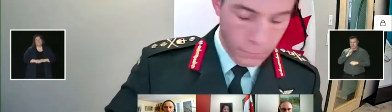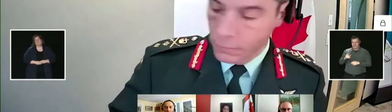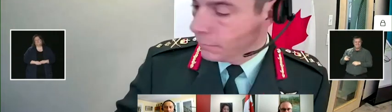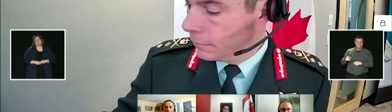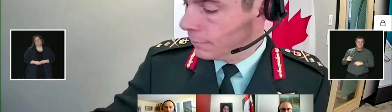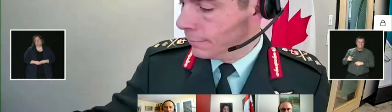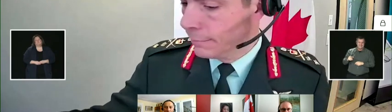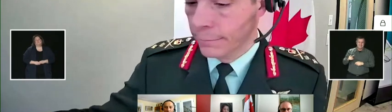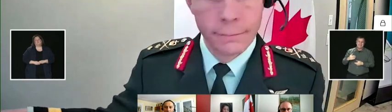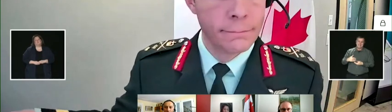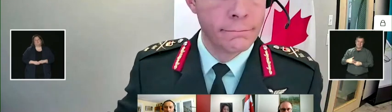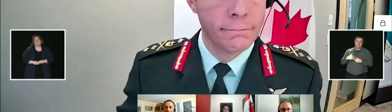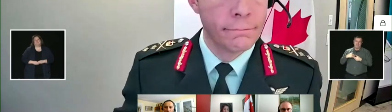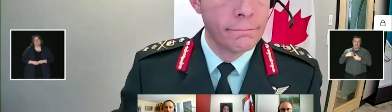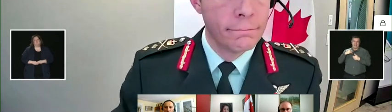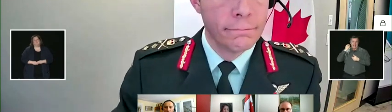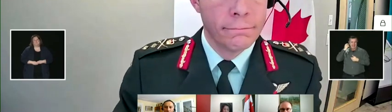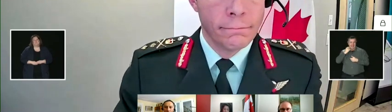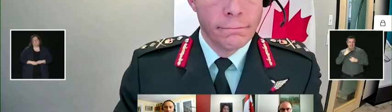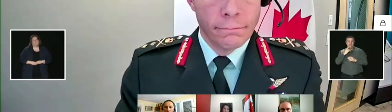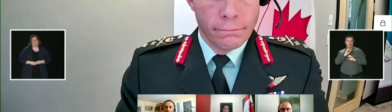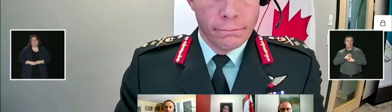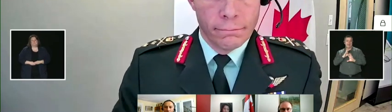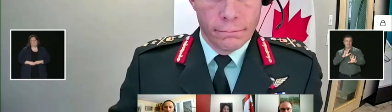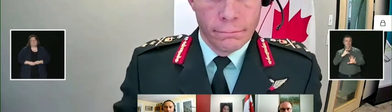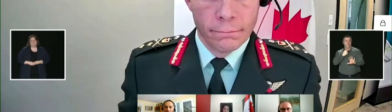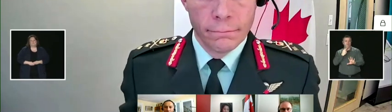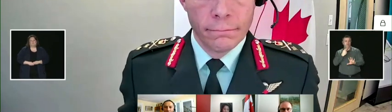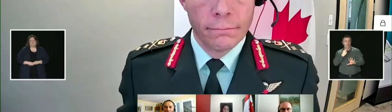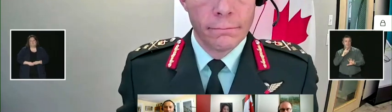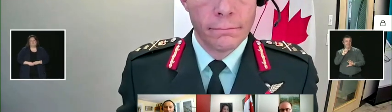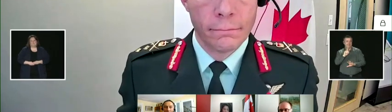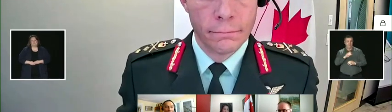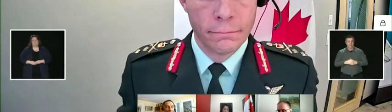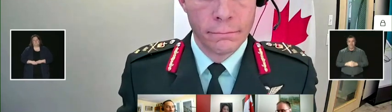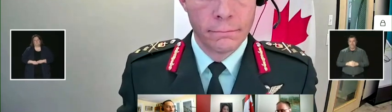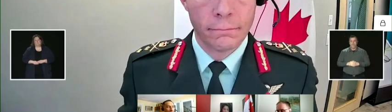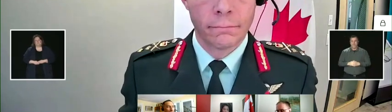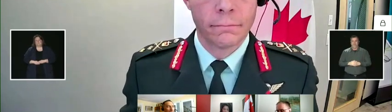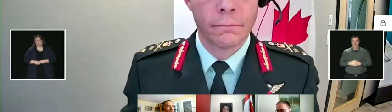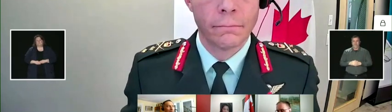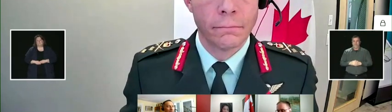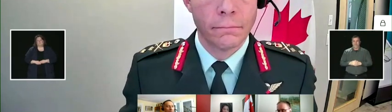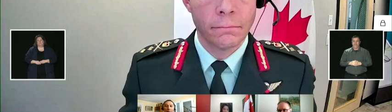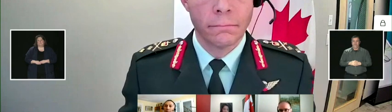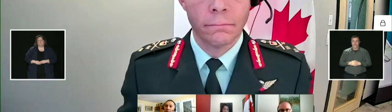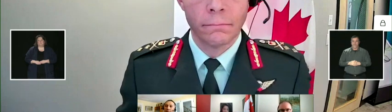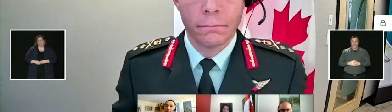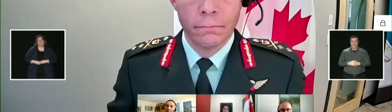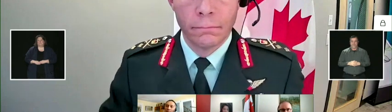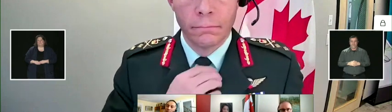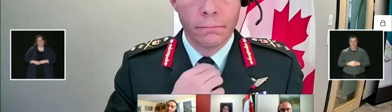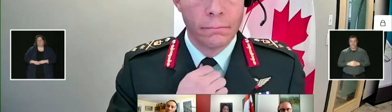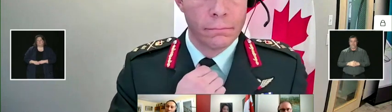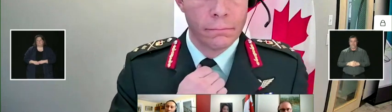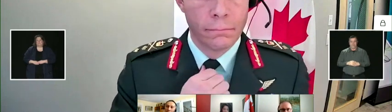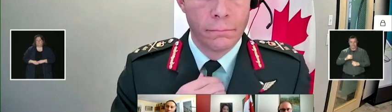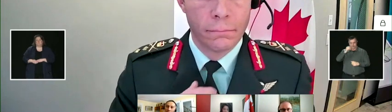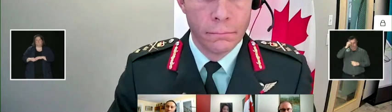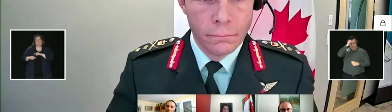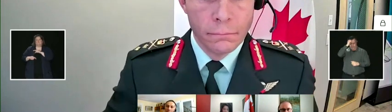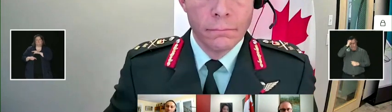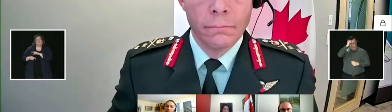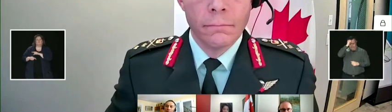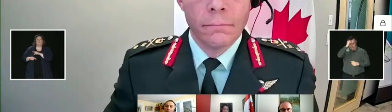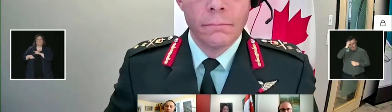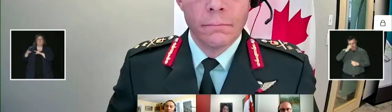qu'un haut-parleur. Cela aidera tout le monde à bien entendre votre question. Opérateur, à vous la parole.